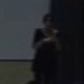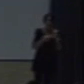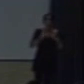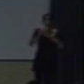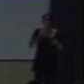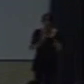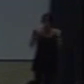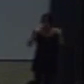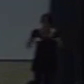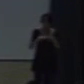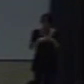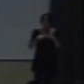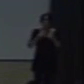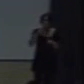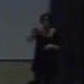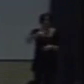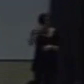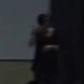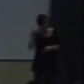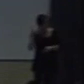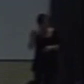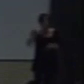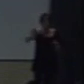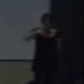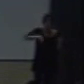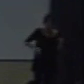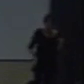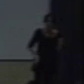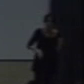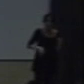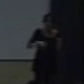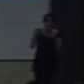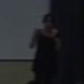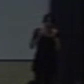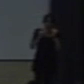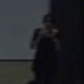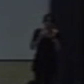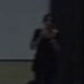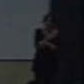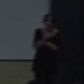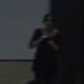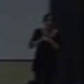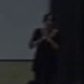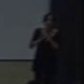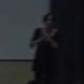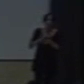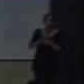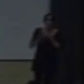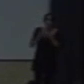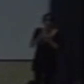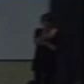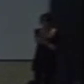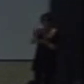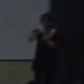social i la nostra dignitat professional passa per, per servir el ciutadà en les condicions que